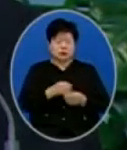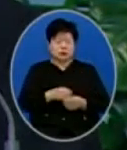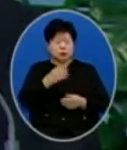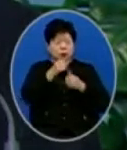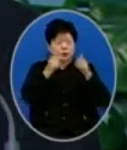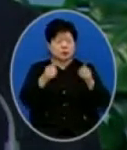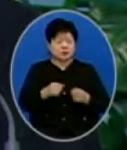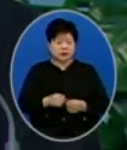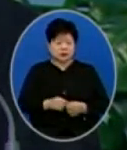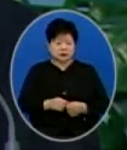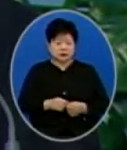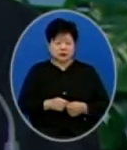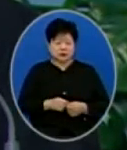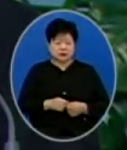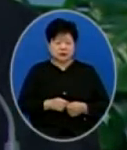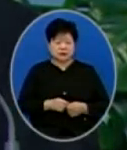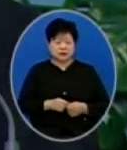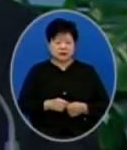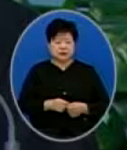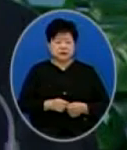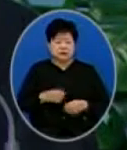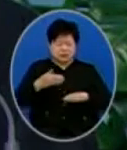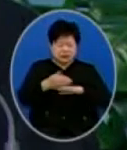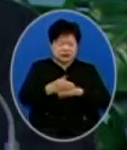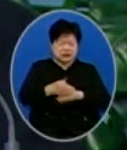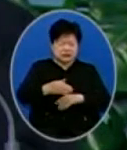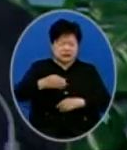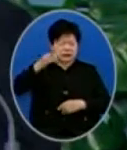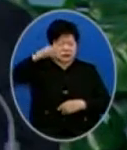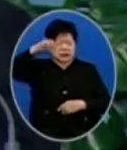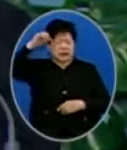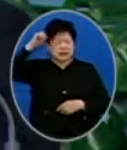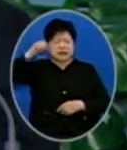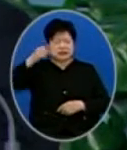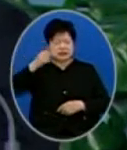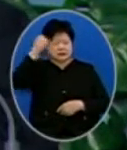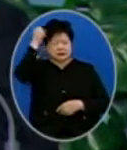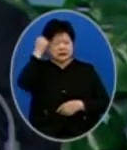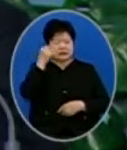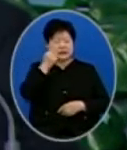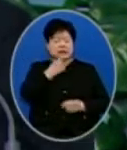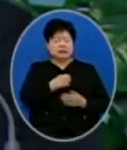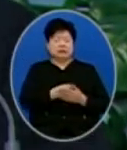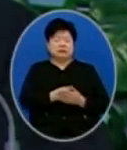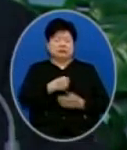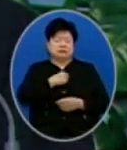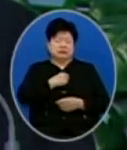있는 요셉을 그제서야 생각을 하는 거죠 그래서 요셉이